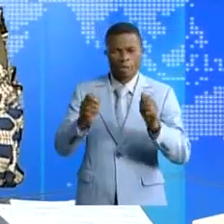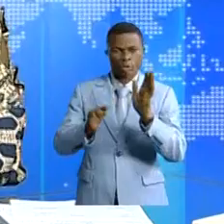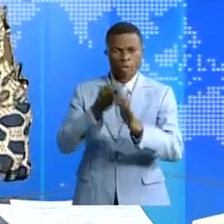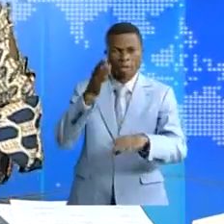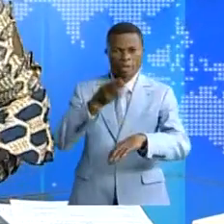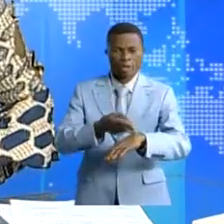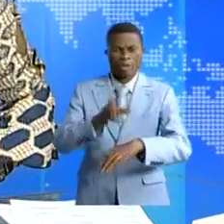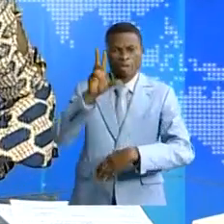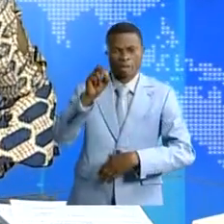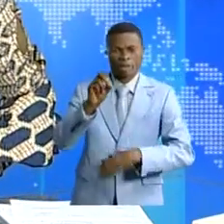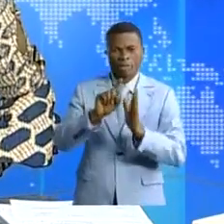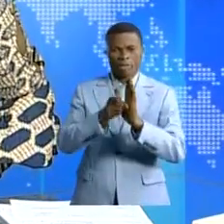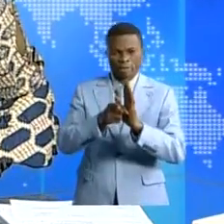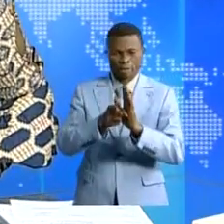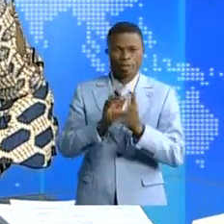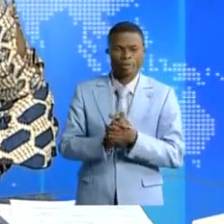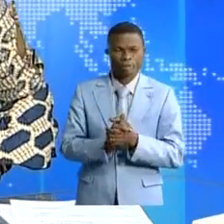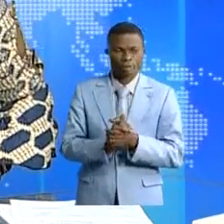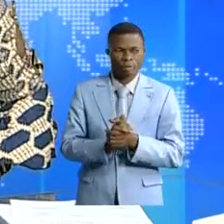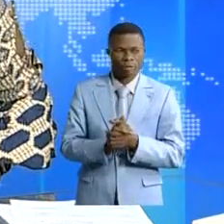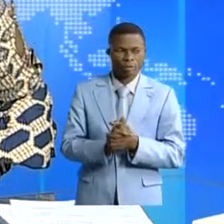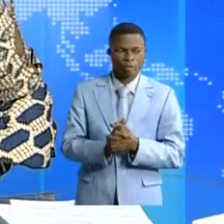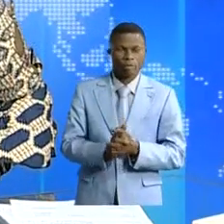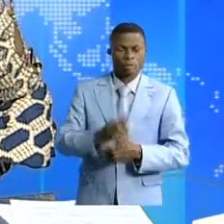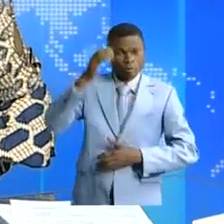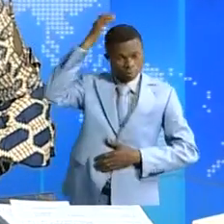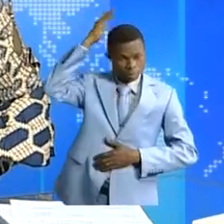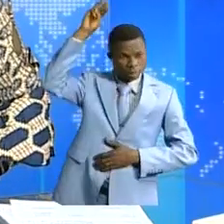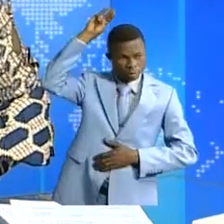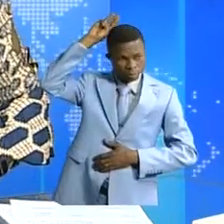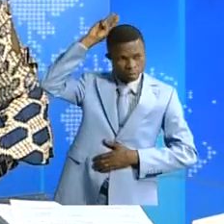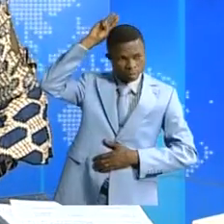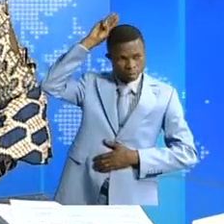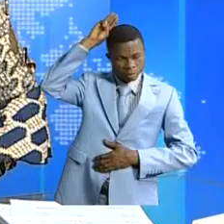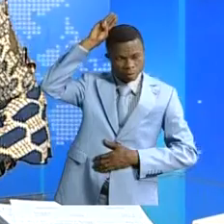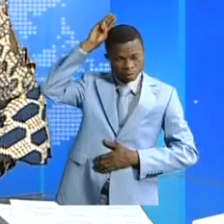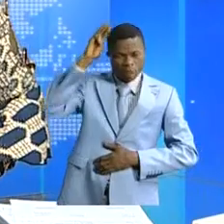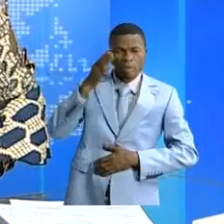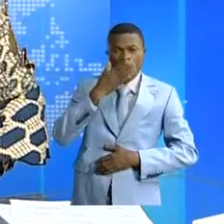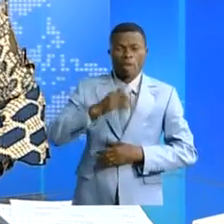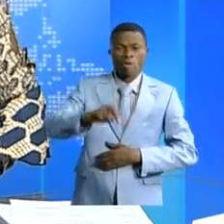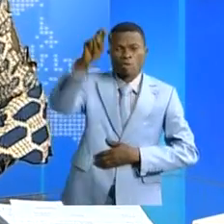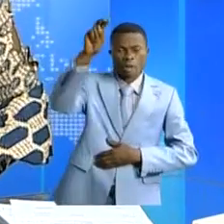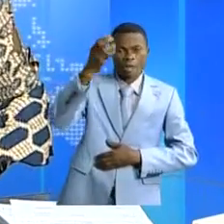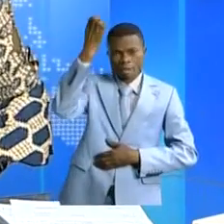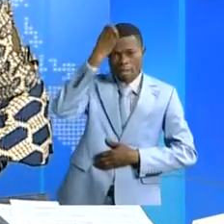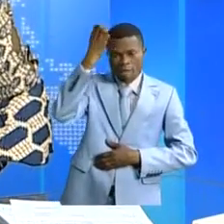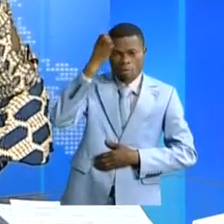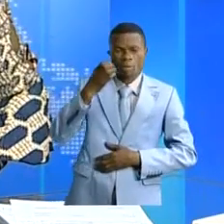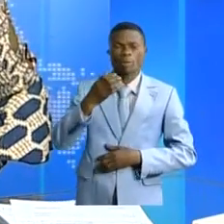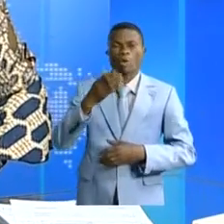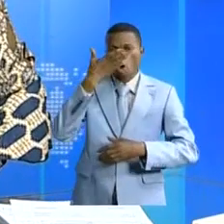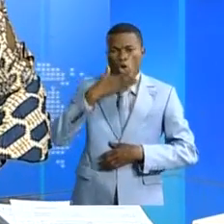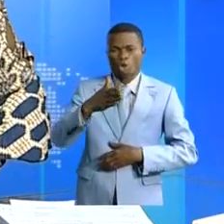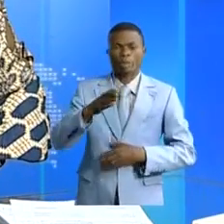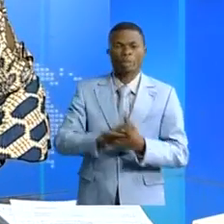13h30. Ça y est, le cardinal Laurent Monsengwo en soins à l'étranger. Le prélat catholique